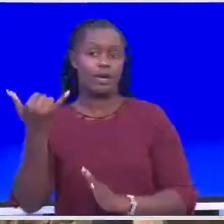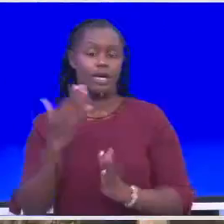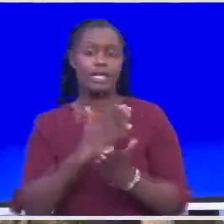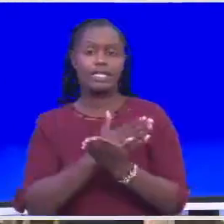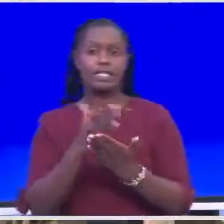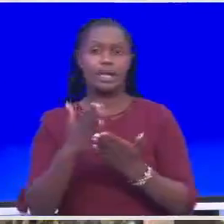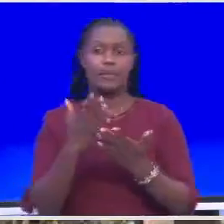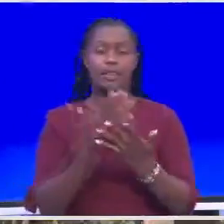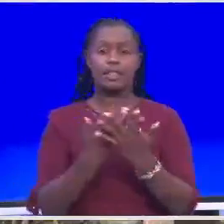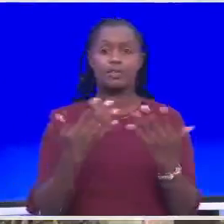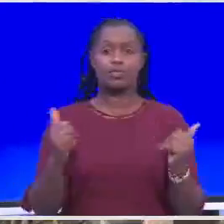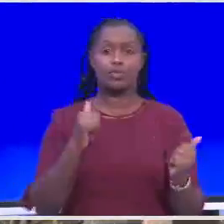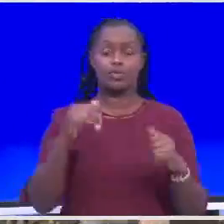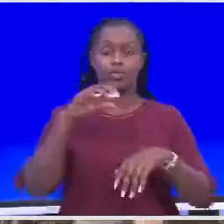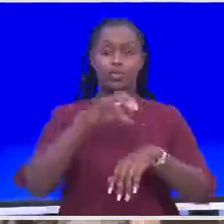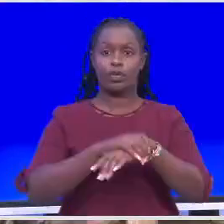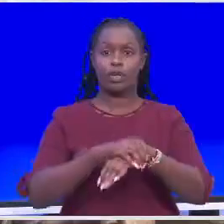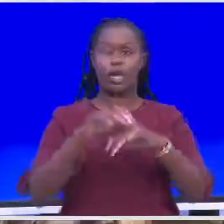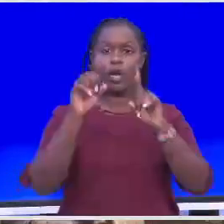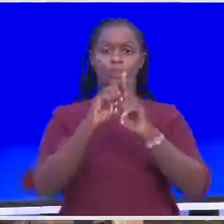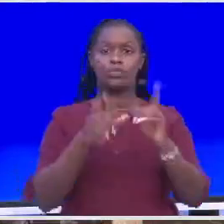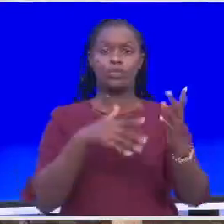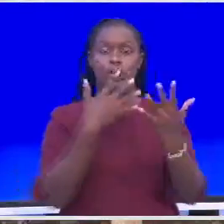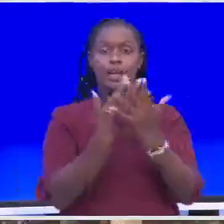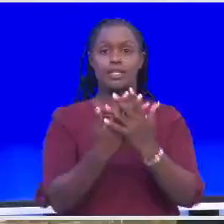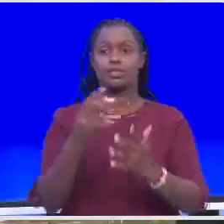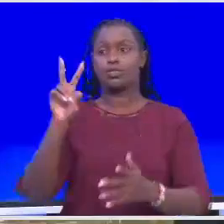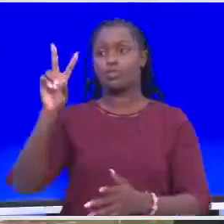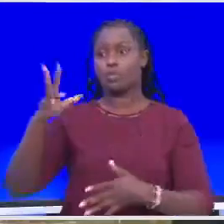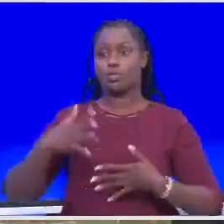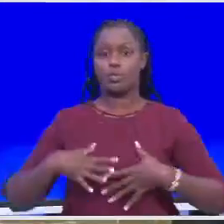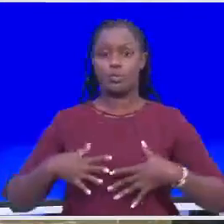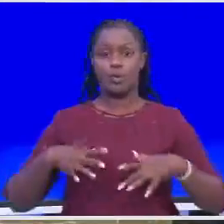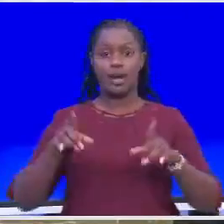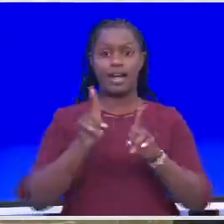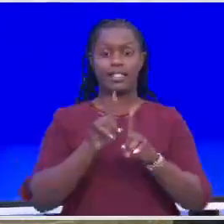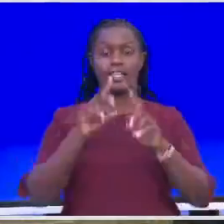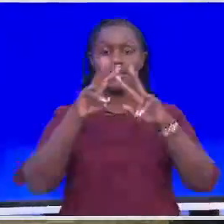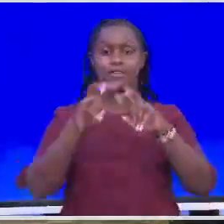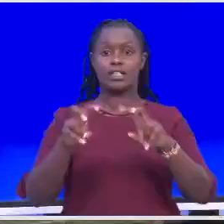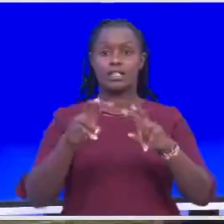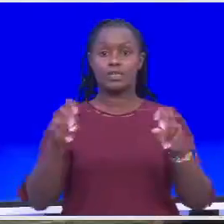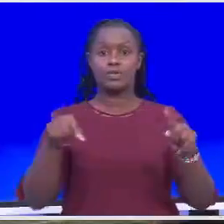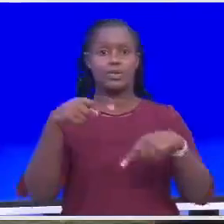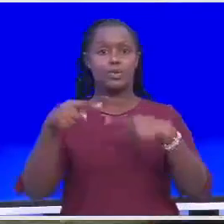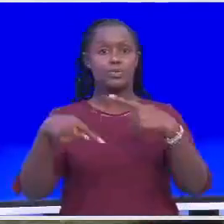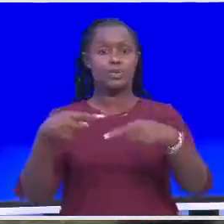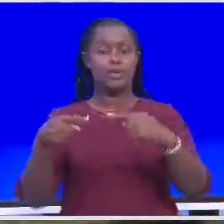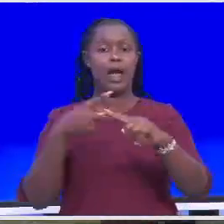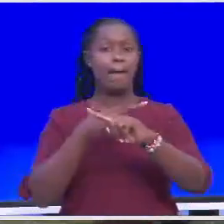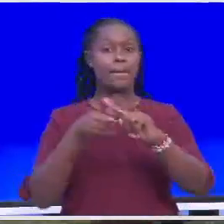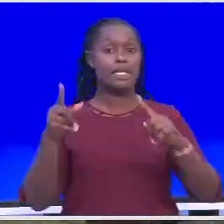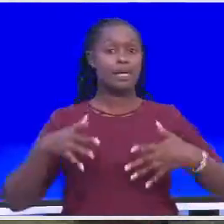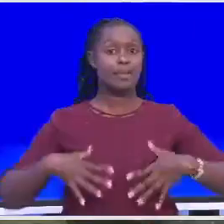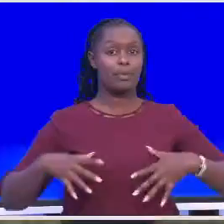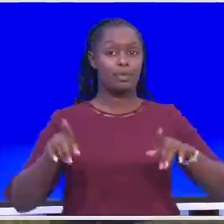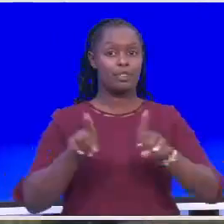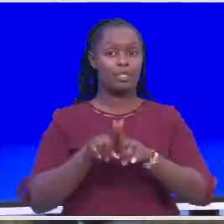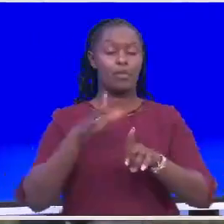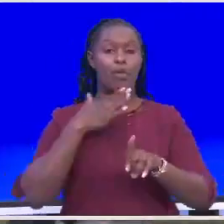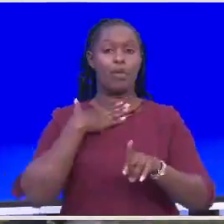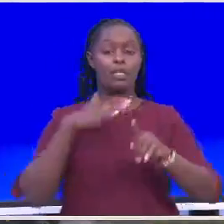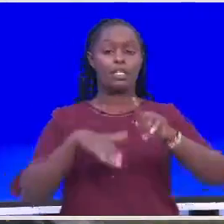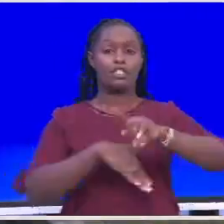viliweza kupatikana na kuwatia mbaroni washukiwa wawili, huku uchunguzi ukiendelea. Aidha, wakazi vile vile wanataka machifu na manaibu